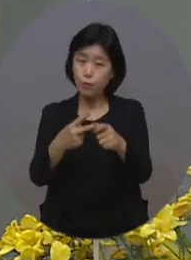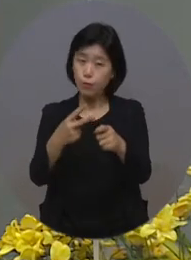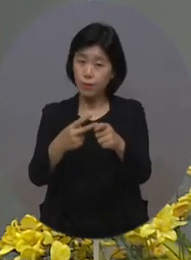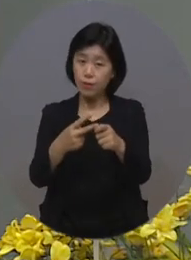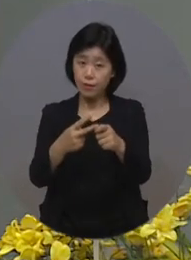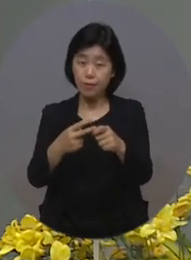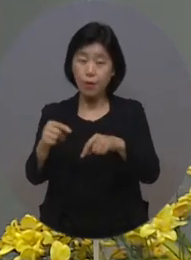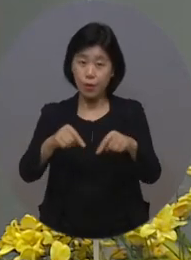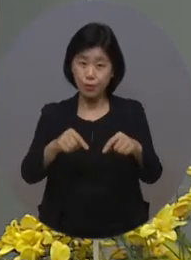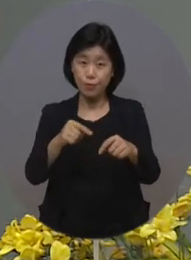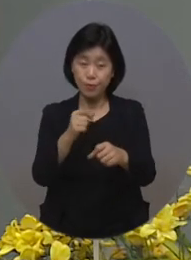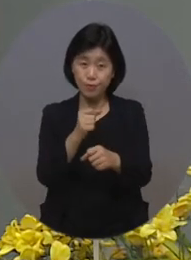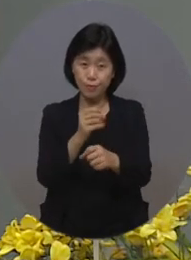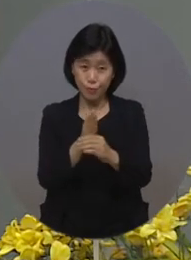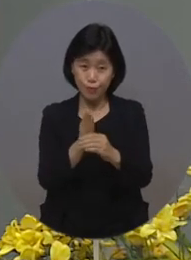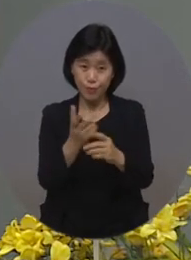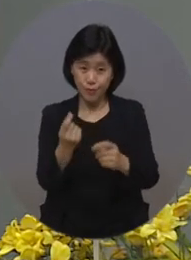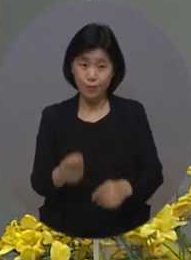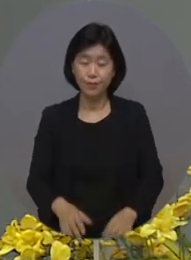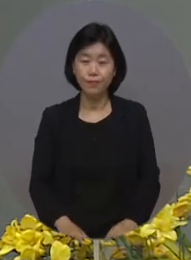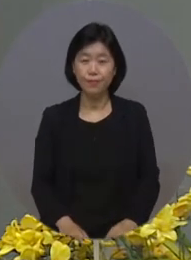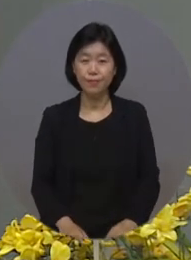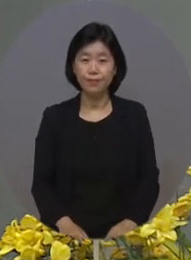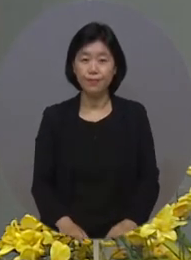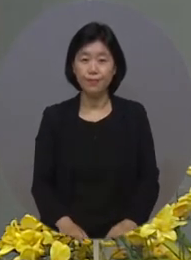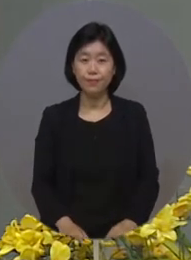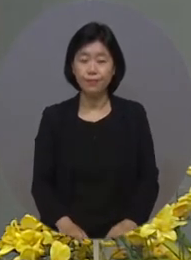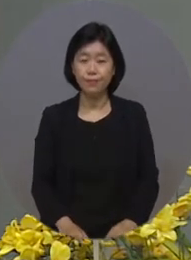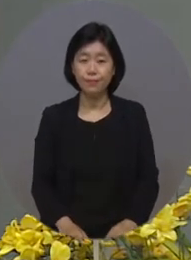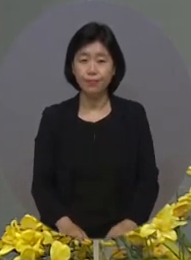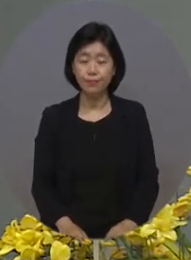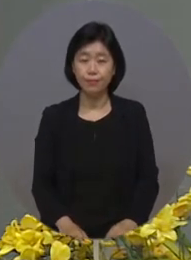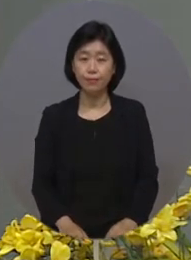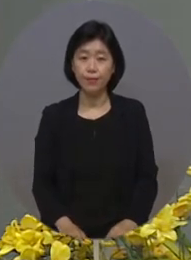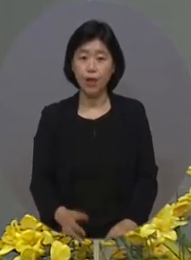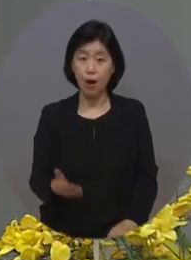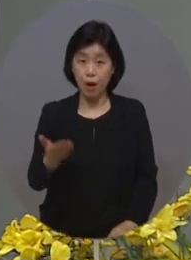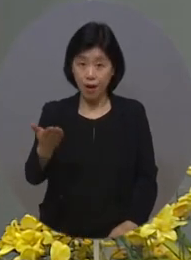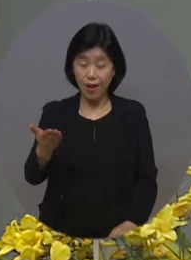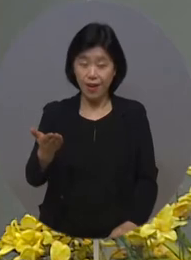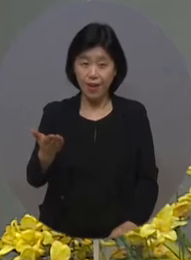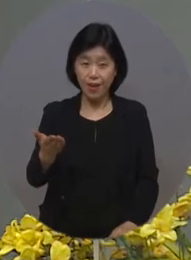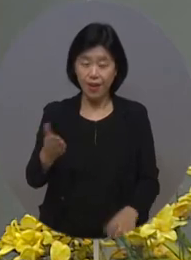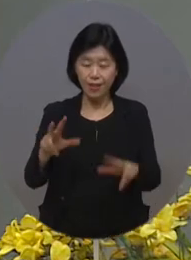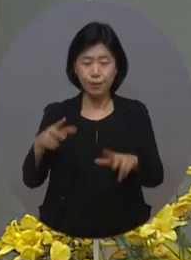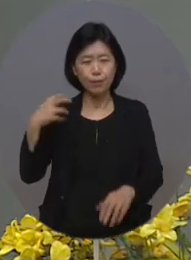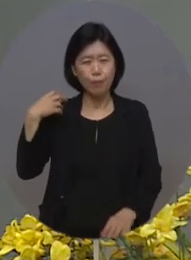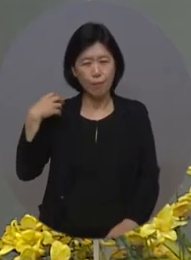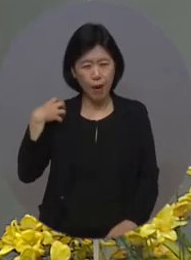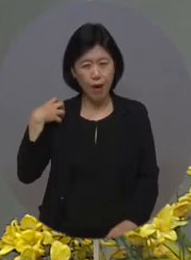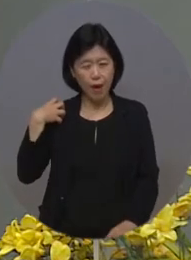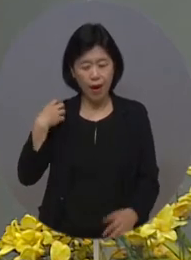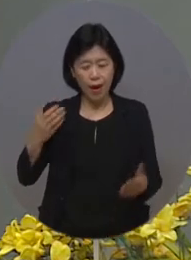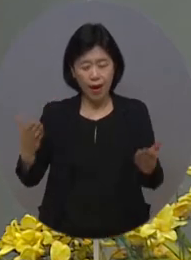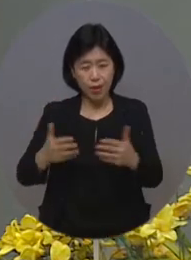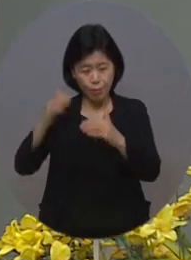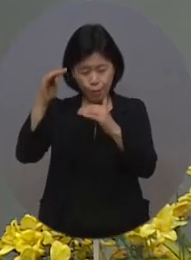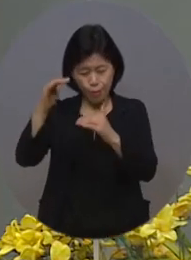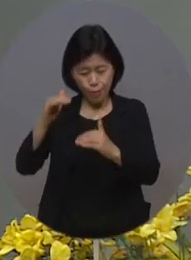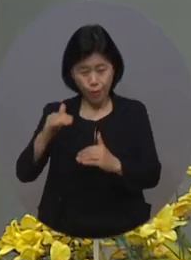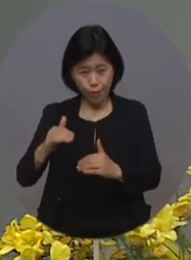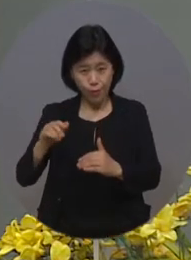그러면 원리로 이사님 계실때 제주도가 이렇게 변했다 자랑 하실 것 즉 기회를 드리겠습니다 어떤게 변화가